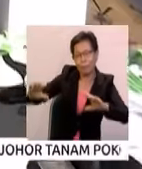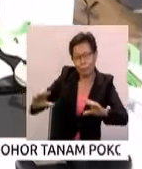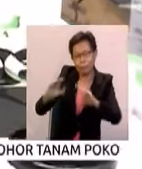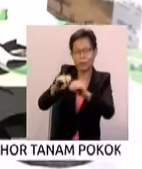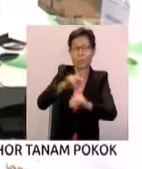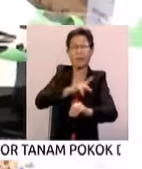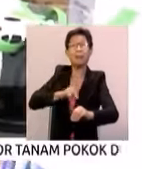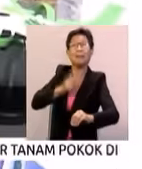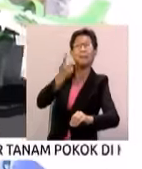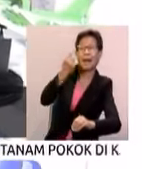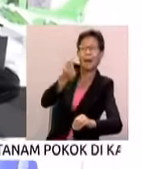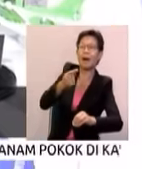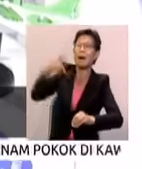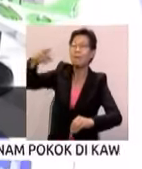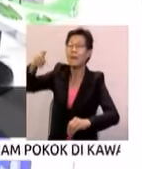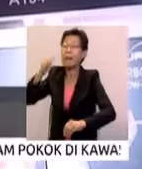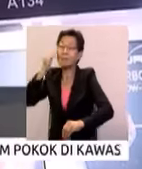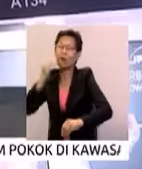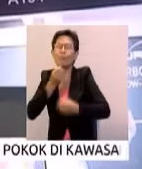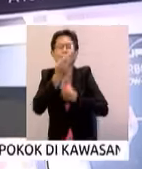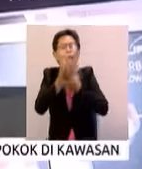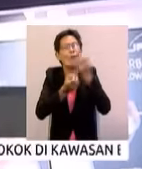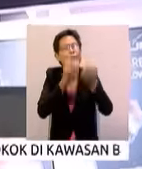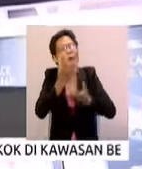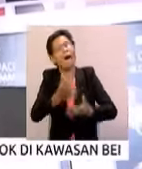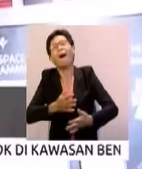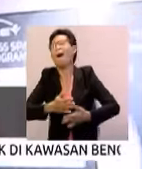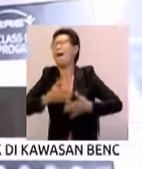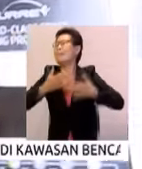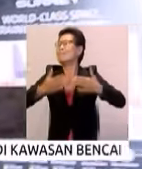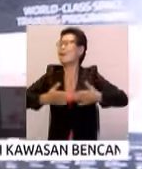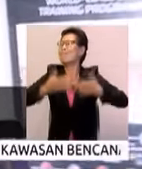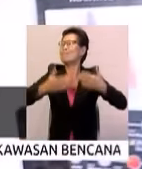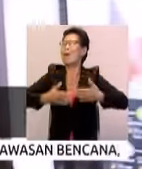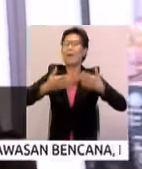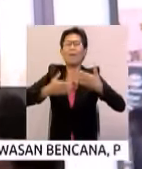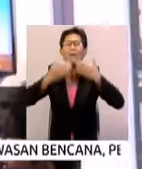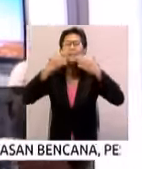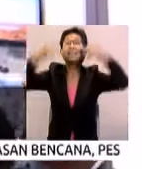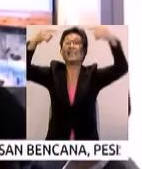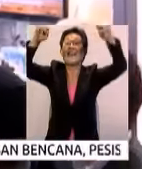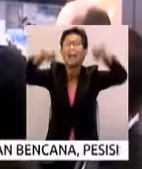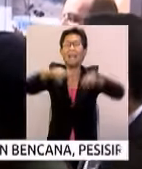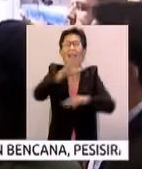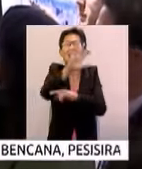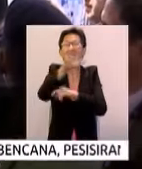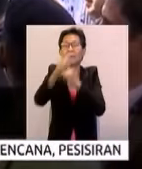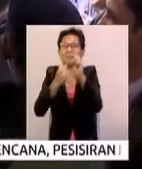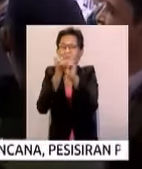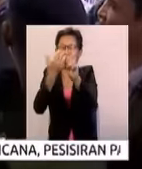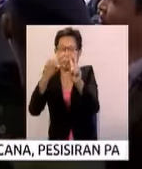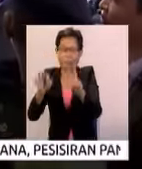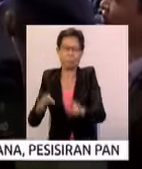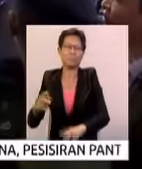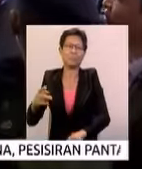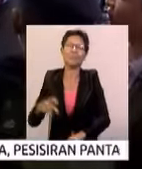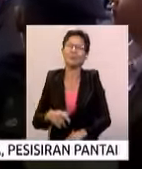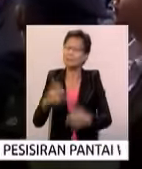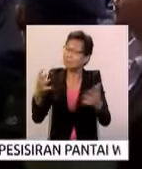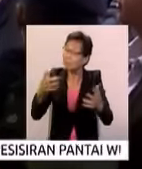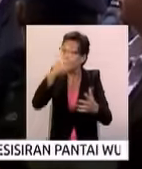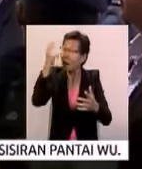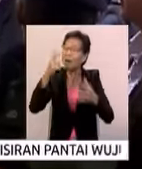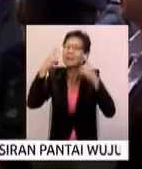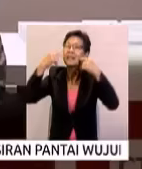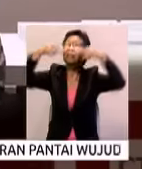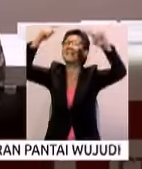tadi meluahkan penghargaan di atas kejayaan 5. Bagi kita adalah kejayaan semua pihak dan